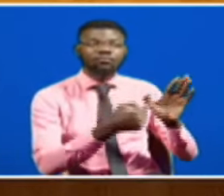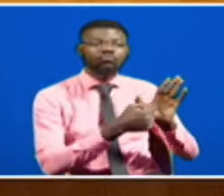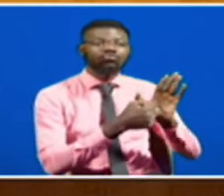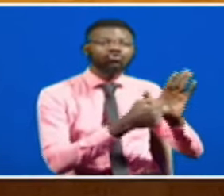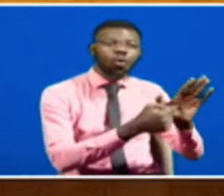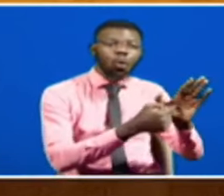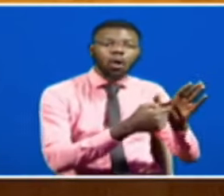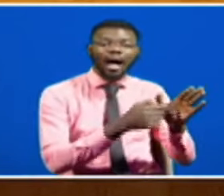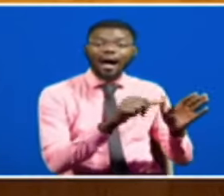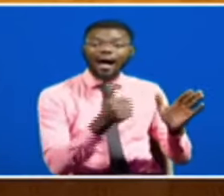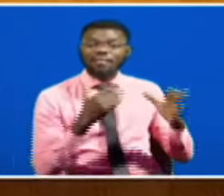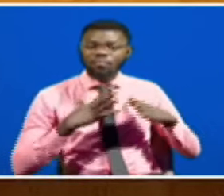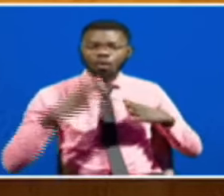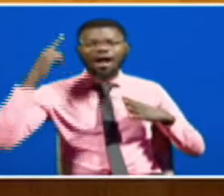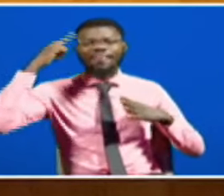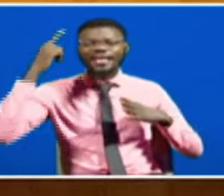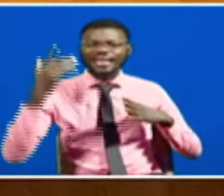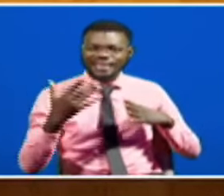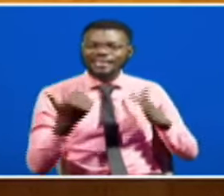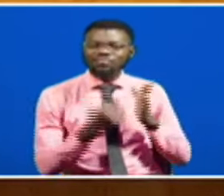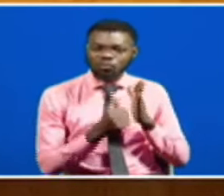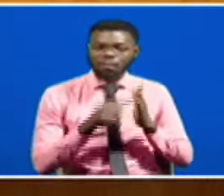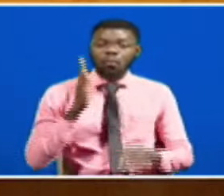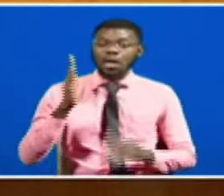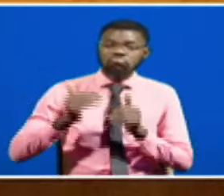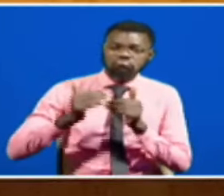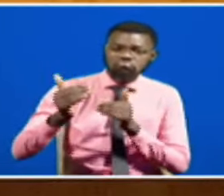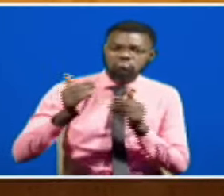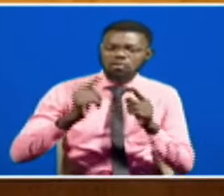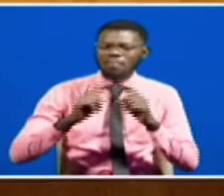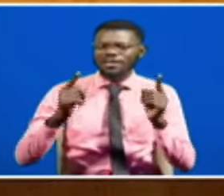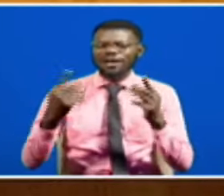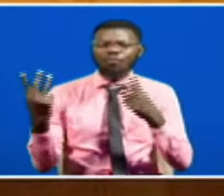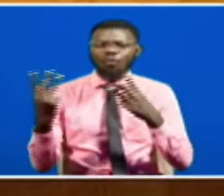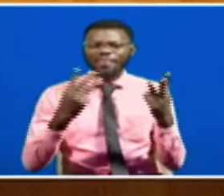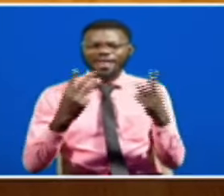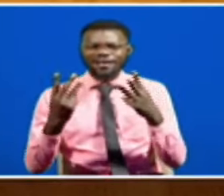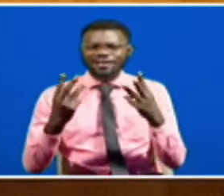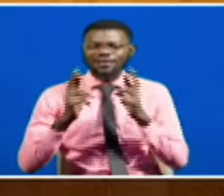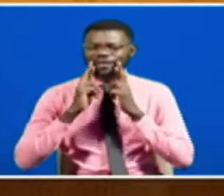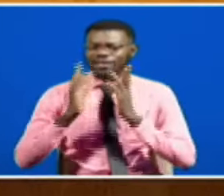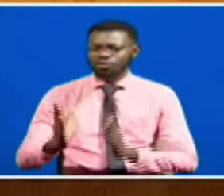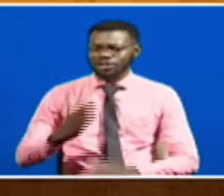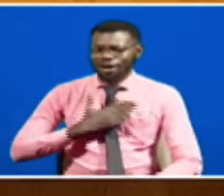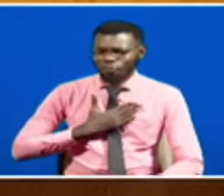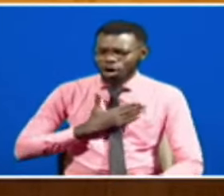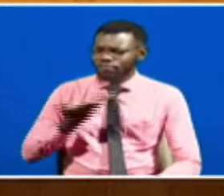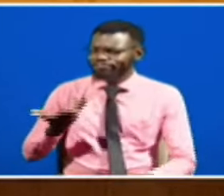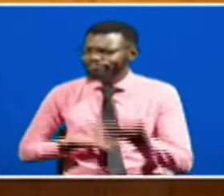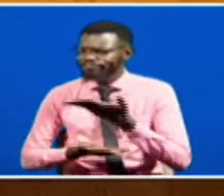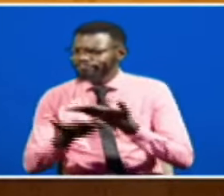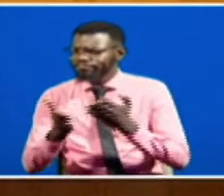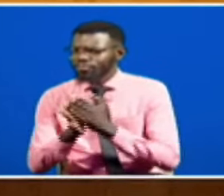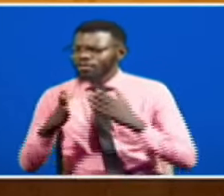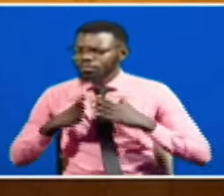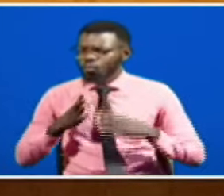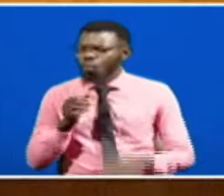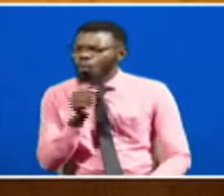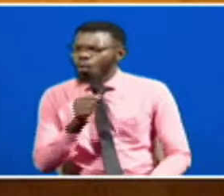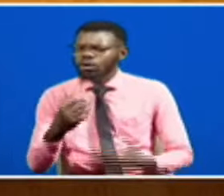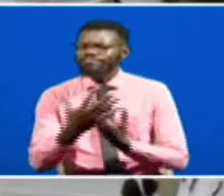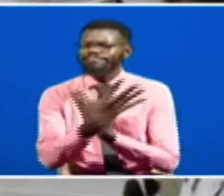wengine wakisema ni mabadiliko tu ya hali ya anga. Mwanahabari wetu wa Gutu Rosa alizungumza na baadhi ya wataalamu na wazee kuhusu uwepo wa vipepeo